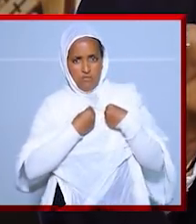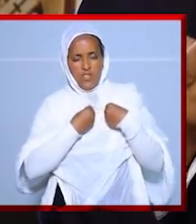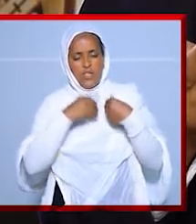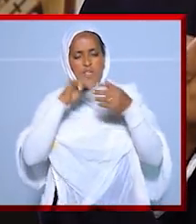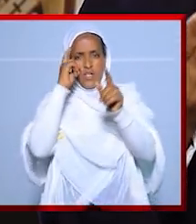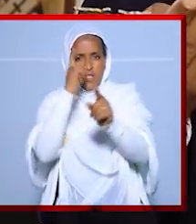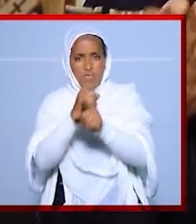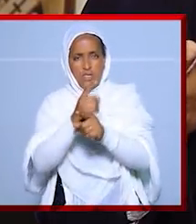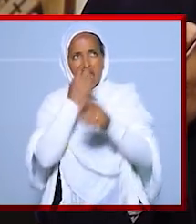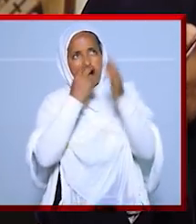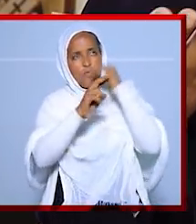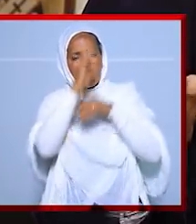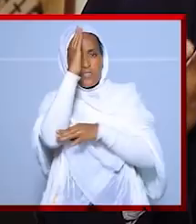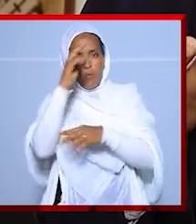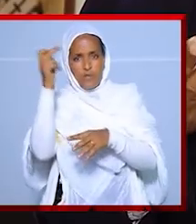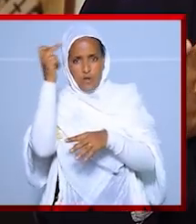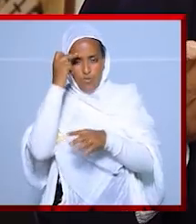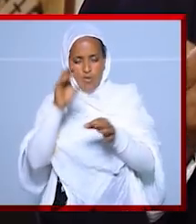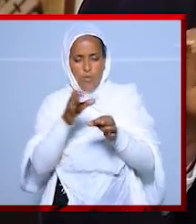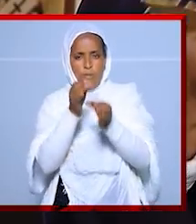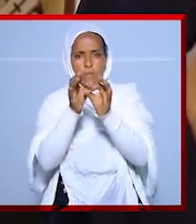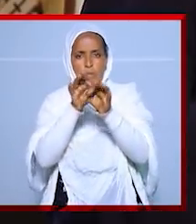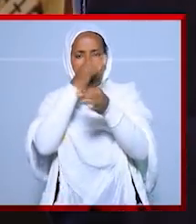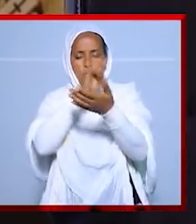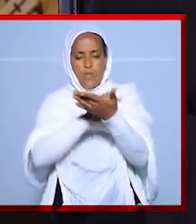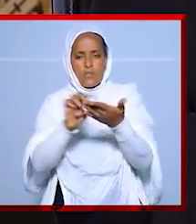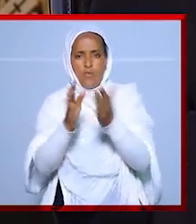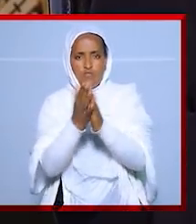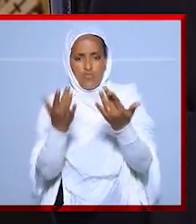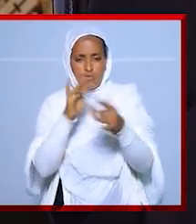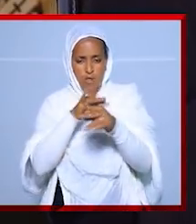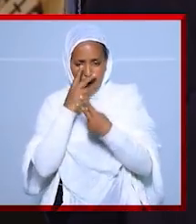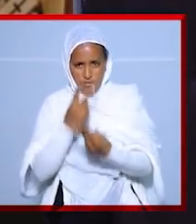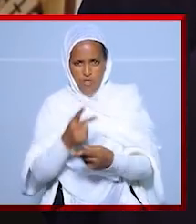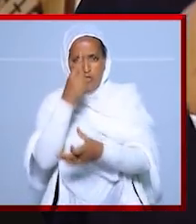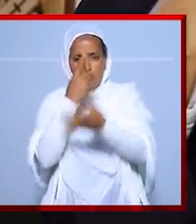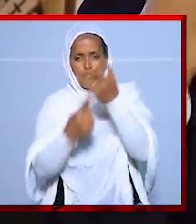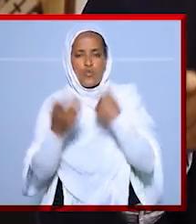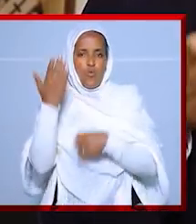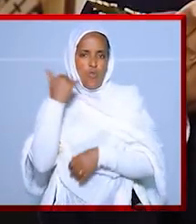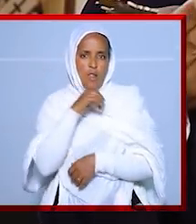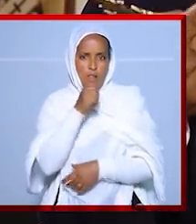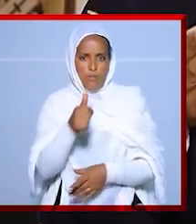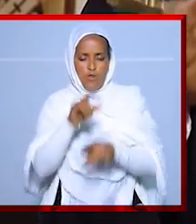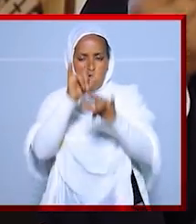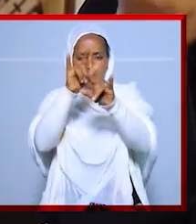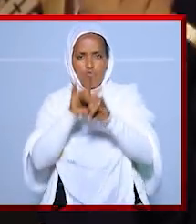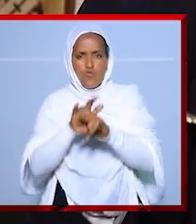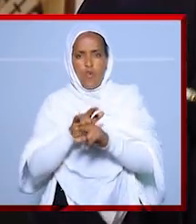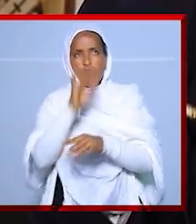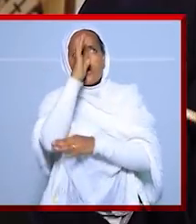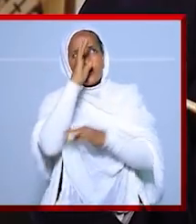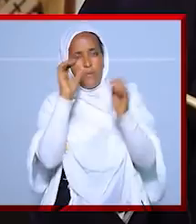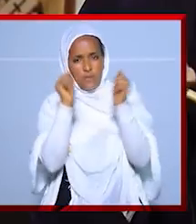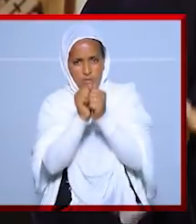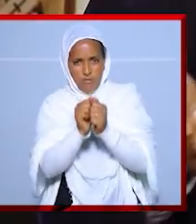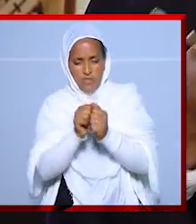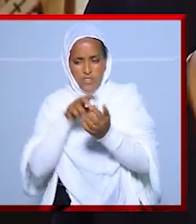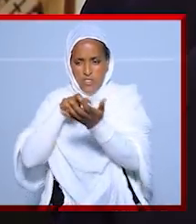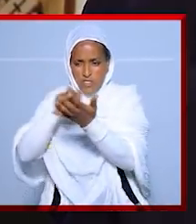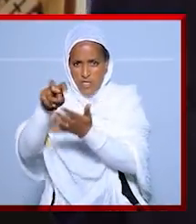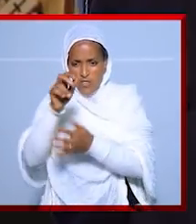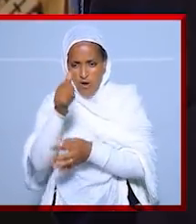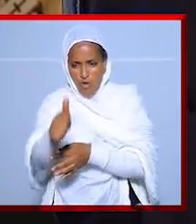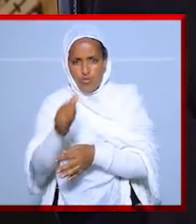እንደ ነቢየ እግዚአብሔር ዳዊት በመጽሐፍ ቅዱስ ላይ እንደምንመለከተው ብቻውን አልነበረም። በዙፋኑም ቢሆን ከእግዚአብሔር ጋር